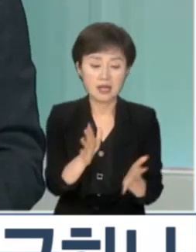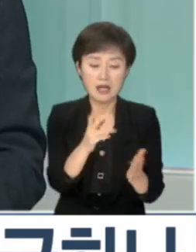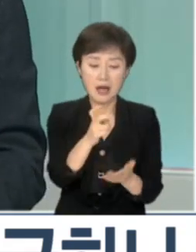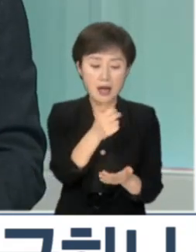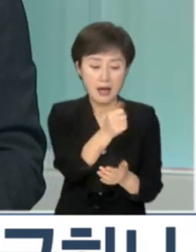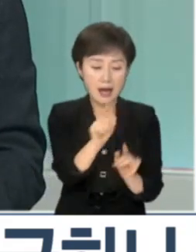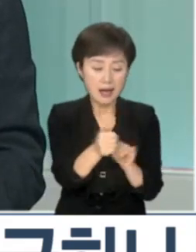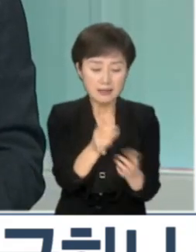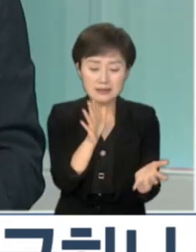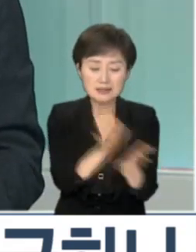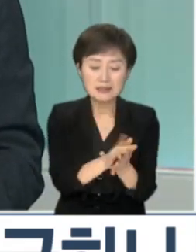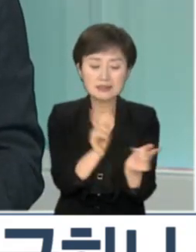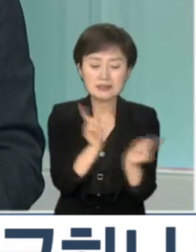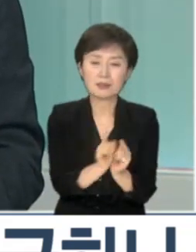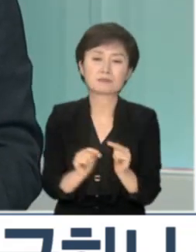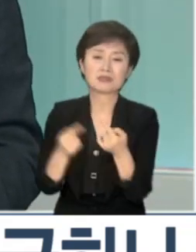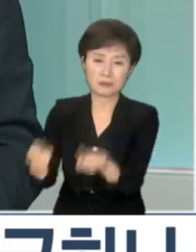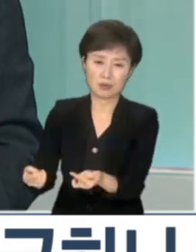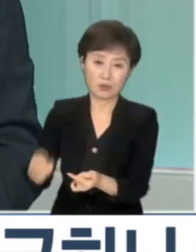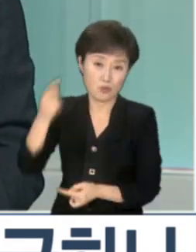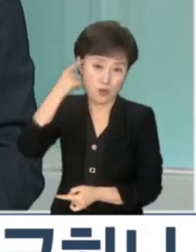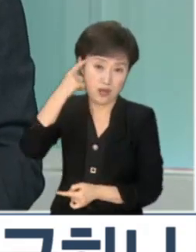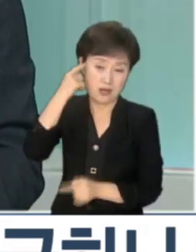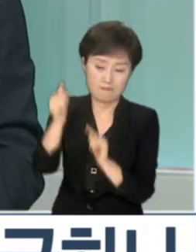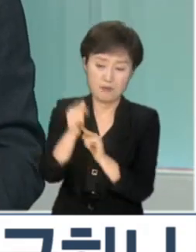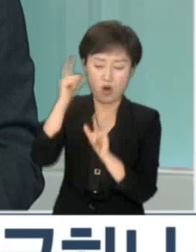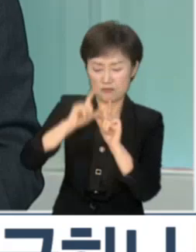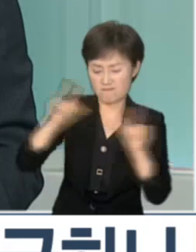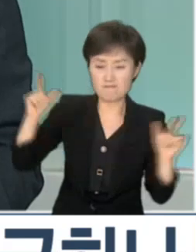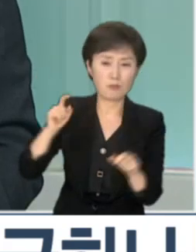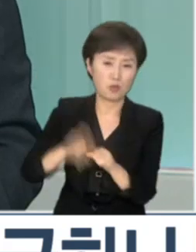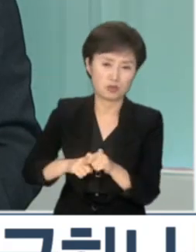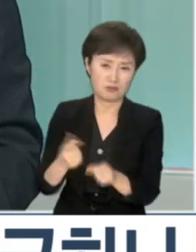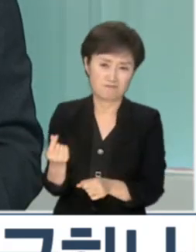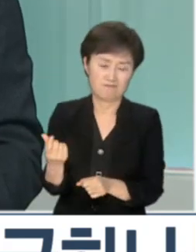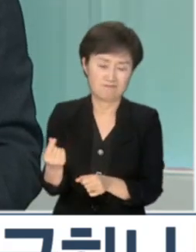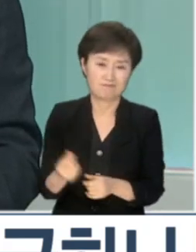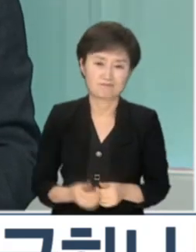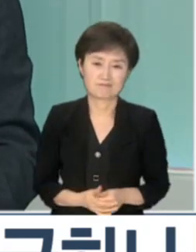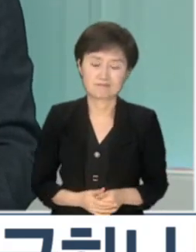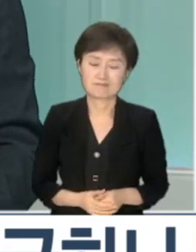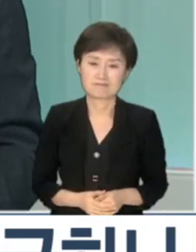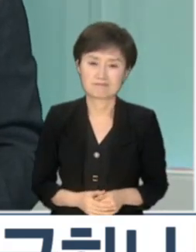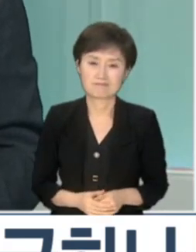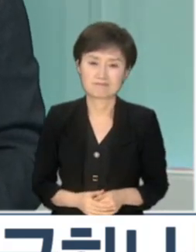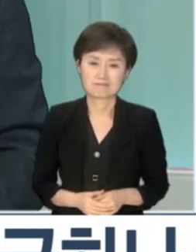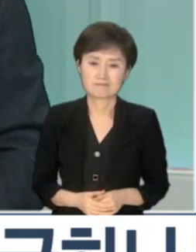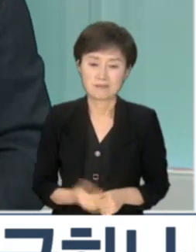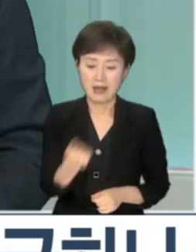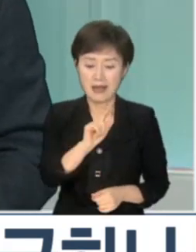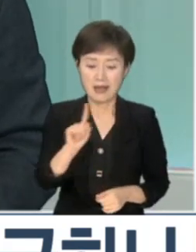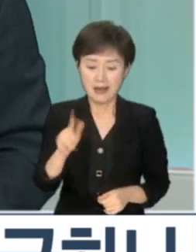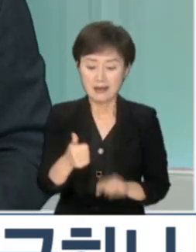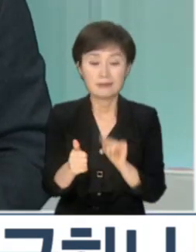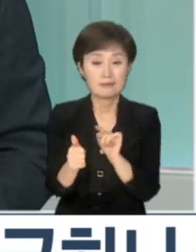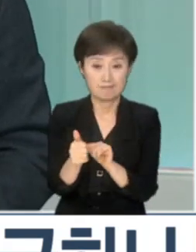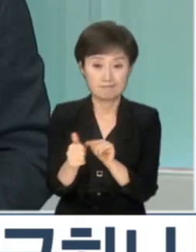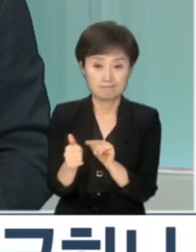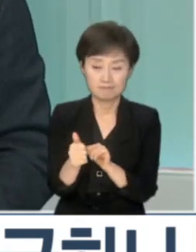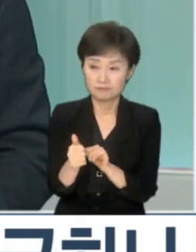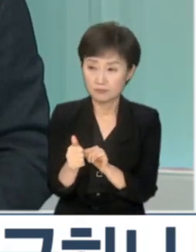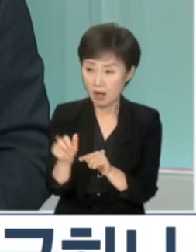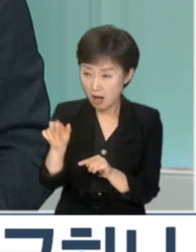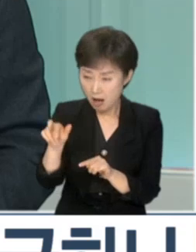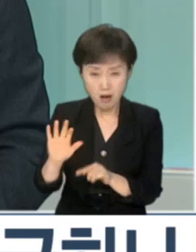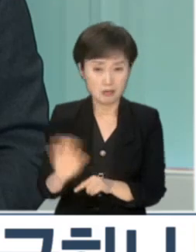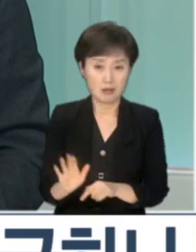봤을 때는 한동훈 띄워주기의 일환으로 하는 거다라고 저희가 지금 해석을 하고 있는 거고 고요. 그리고 이제 한동훈 장관에 대해서 저희가 뭐라고